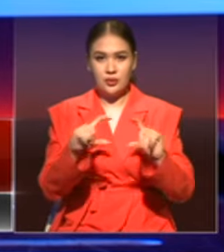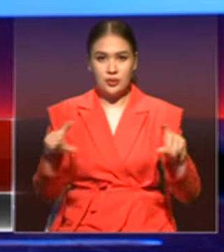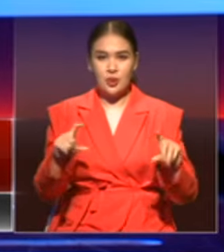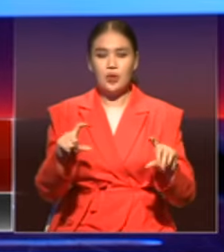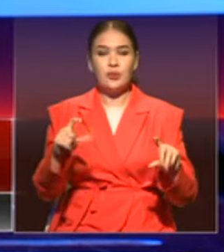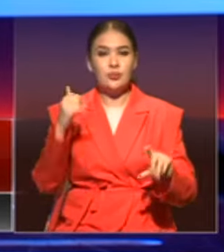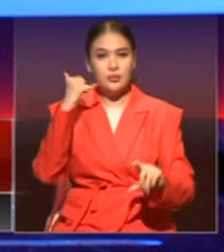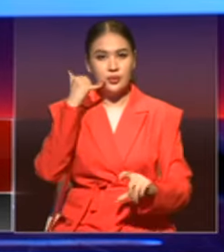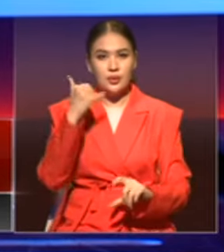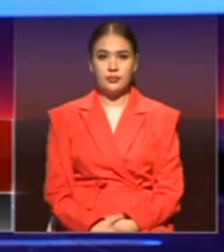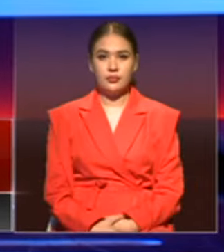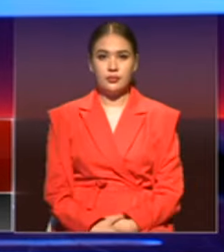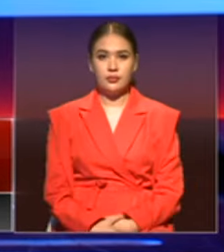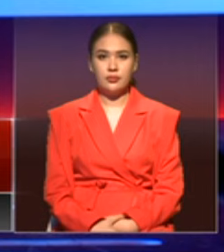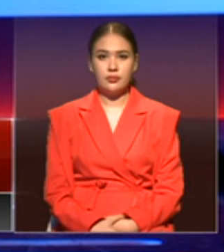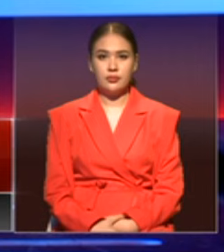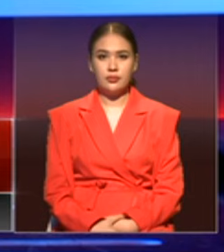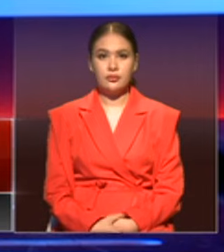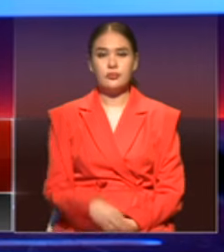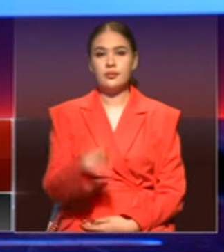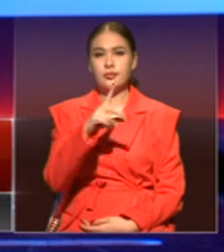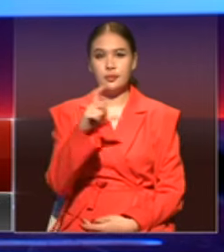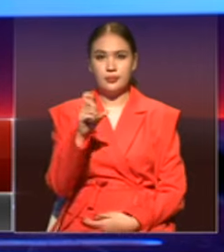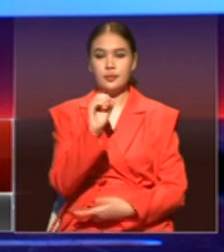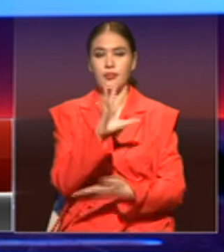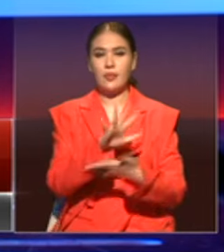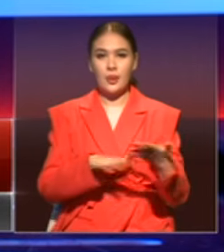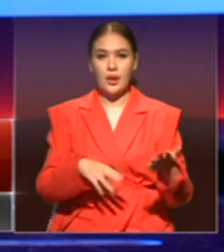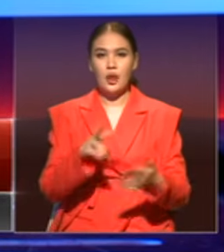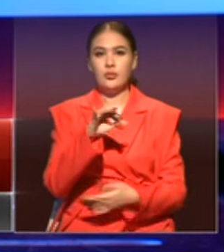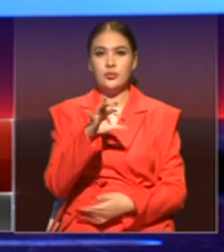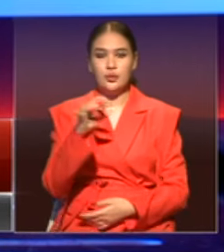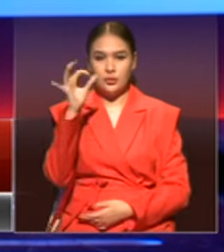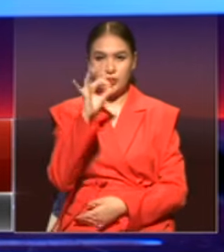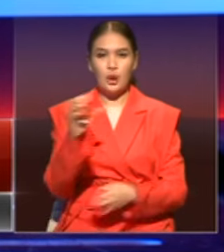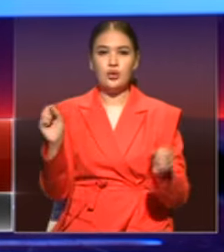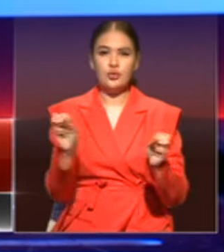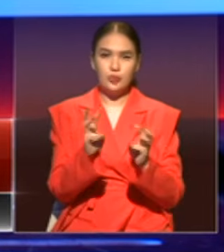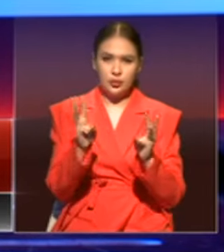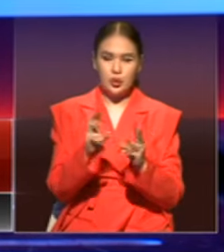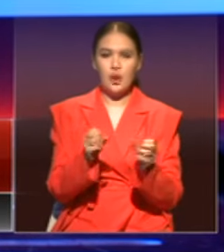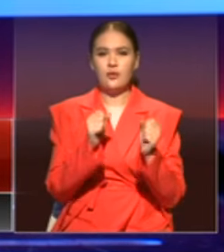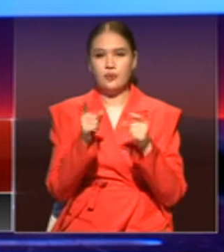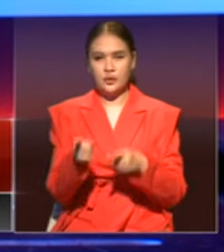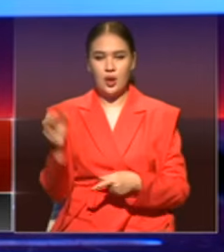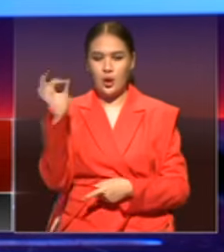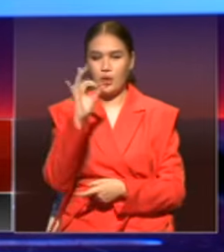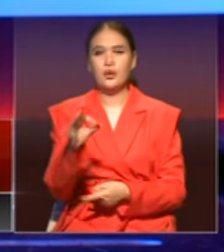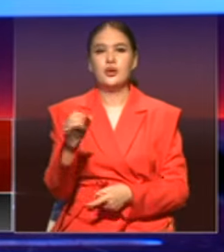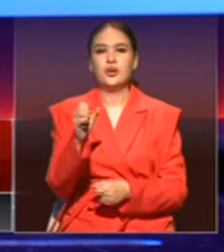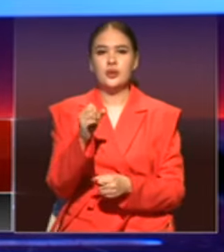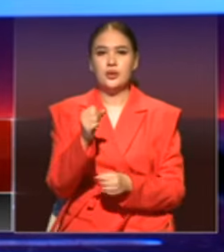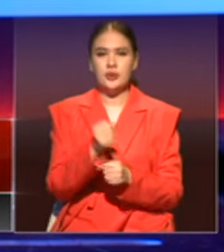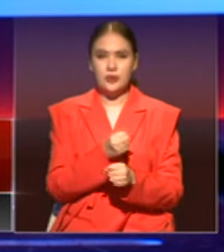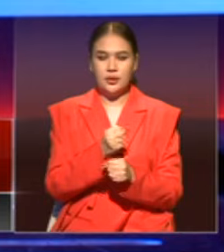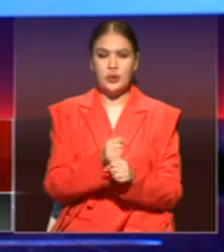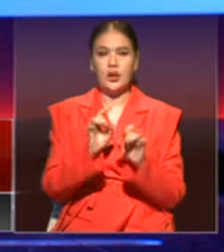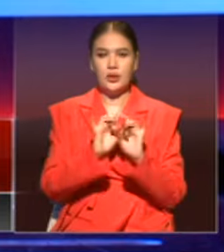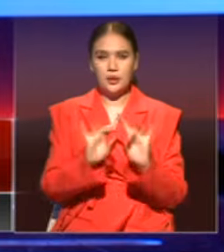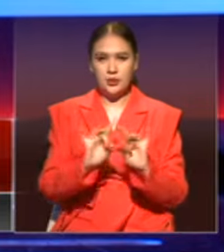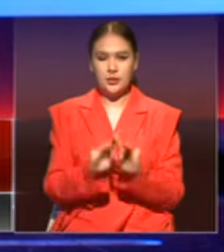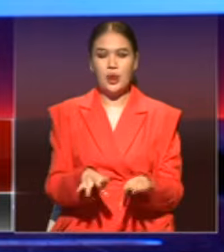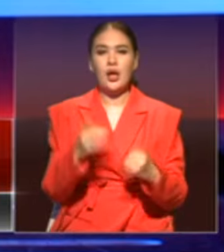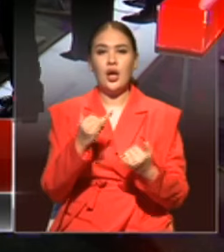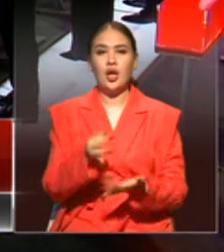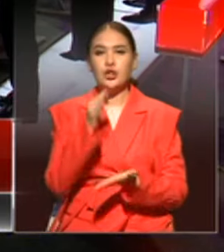телефон нөмірлеріне қоңырау шалыңыздар. Тікелей эфирдеміз. Қоқысты өңдеу мен өртеу деген тақырыпты талқылап жатырмыз. Енді жаңа көрерменіміздің сұрағына жауап беріп өтсек, негізінен